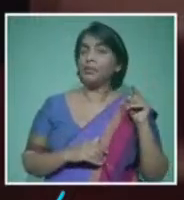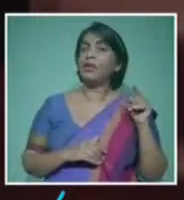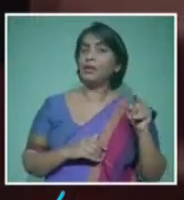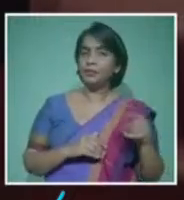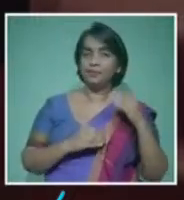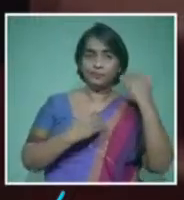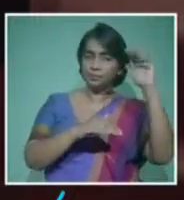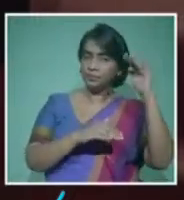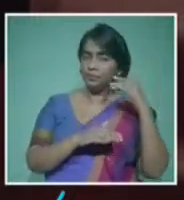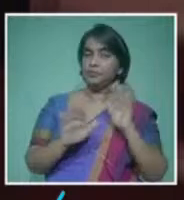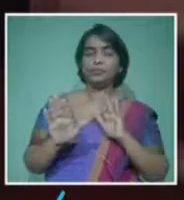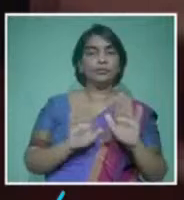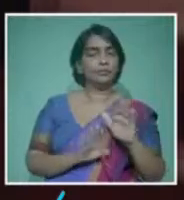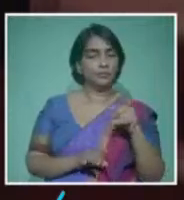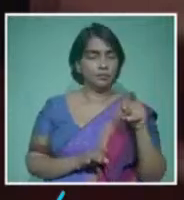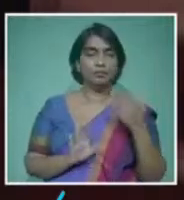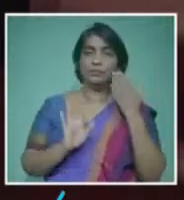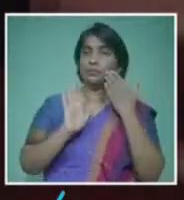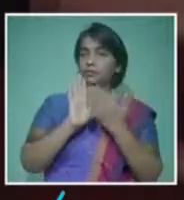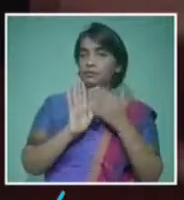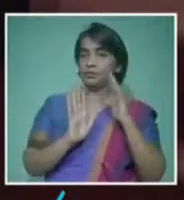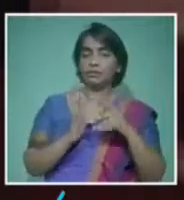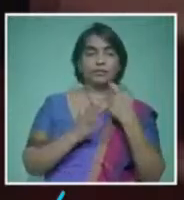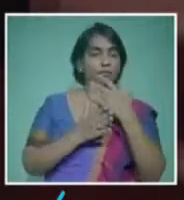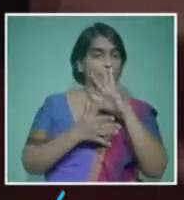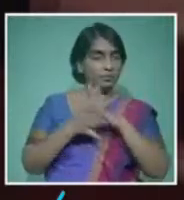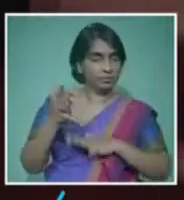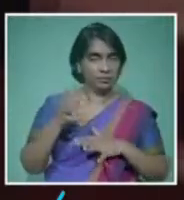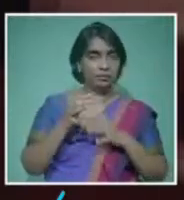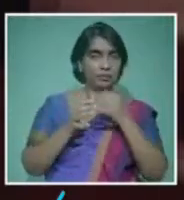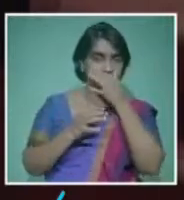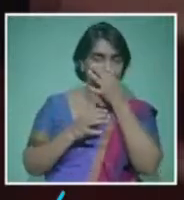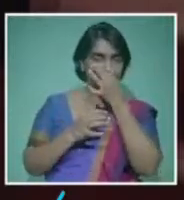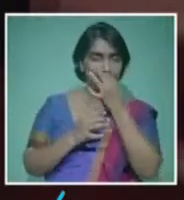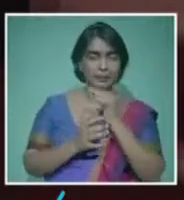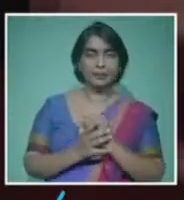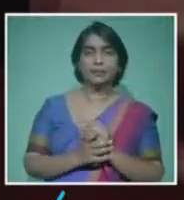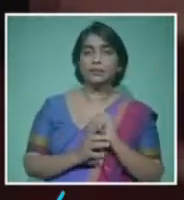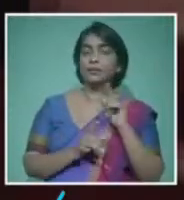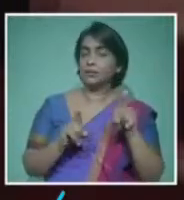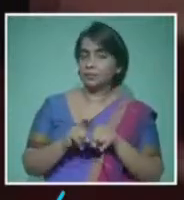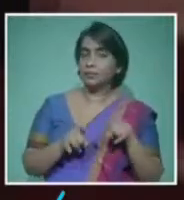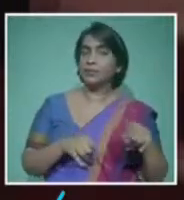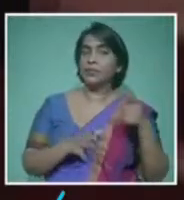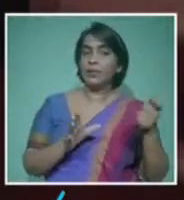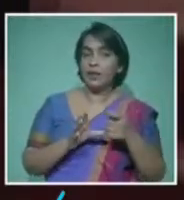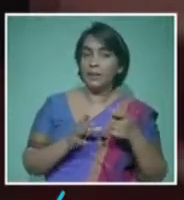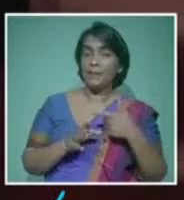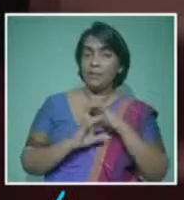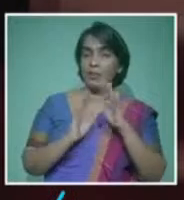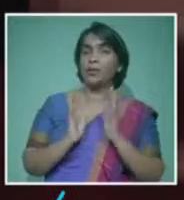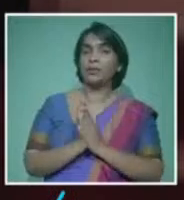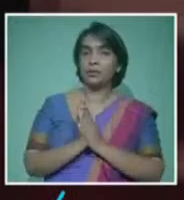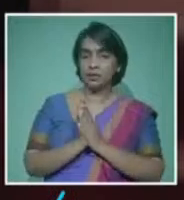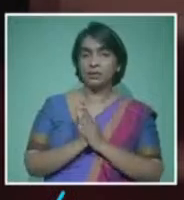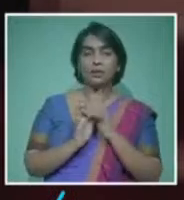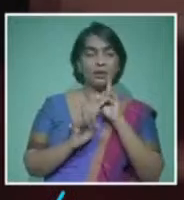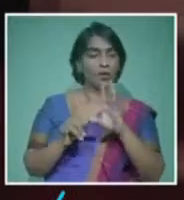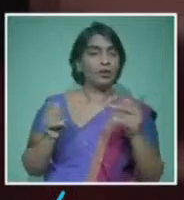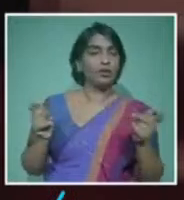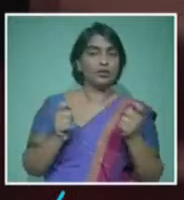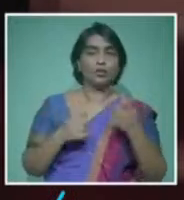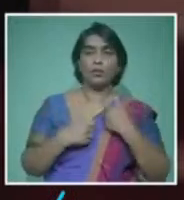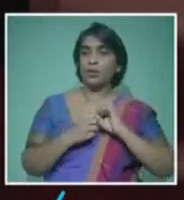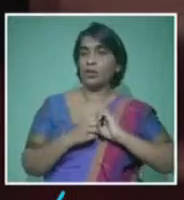එනම් ආනයන අපනයන පාලක වෙත ඉදිරිපත් කර ඇති ලේඛන අනුව මෙම කිරිපිටි තොගය කිරිපිටි වශයෙන් වෙළඳපොළ